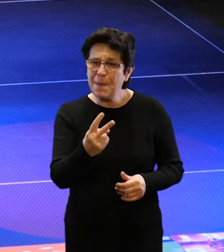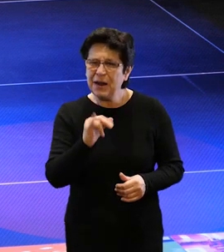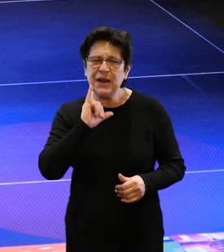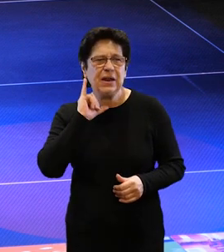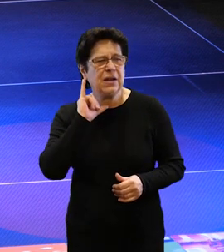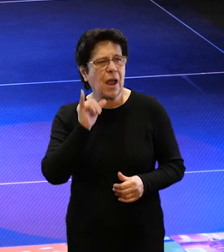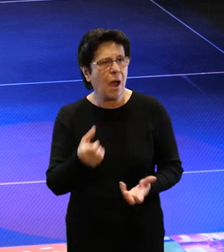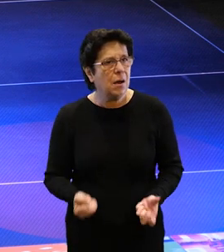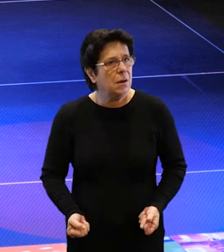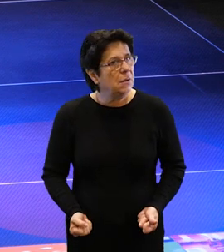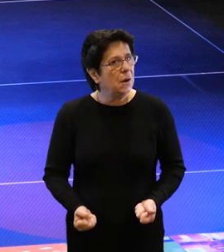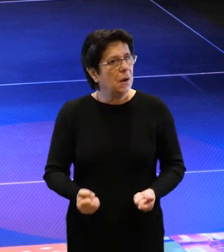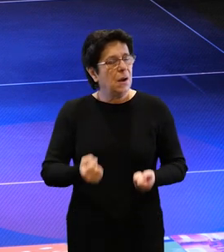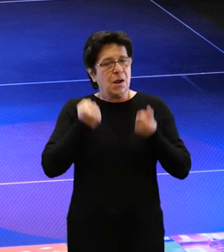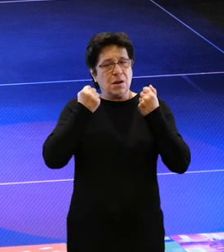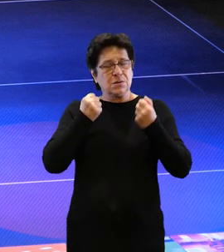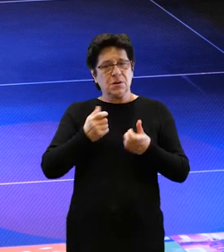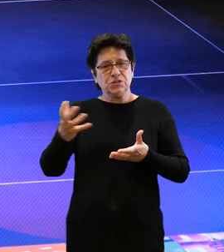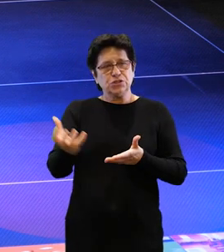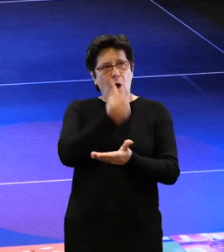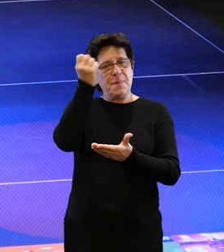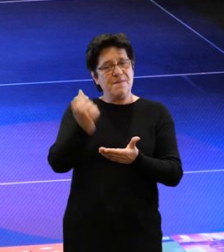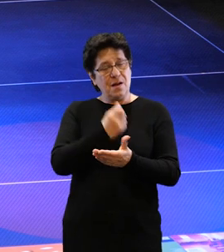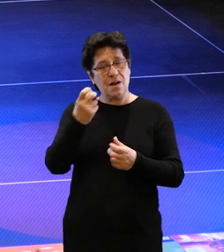trudzie ci ludzie ten węgiel